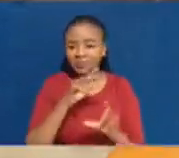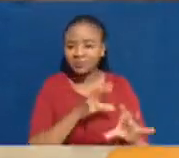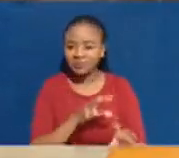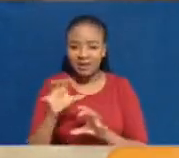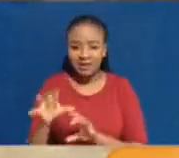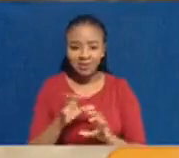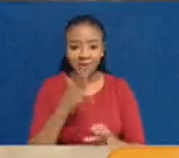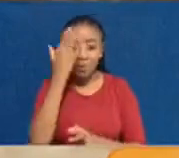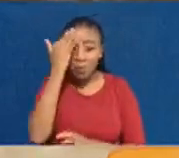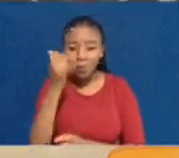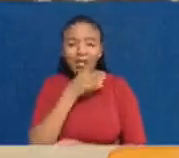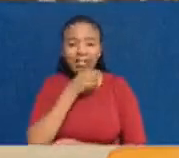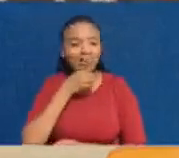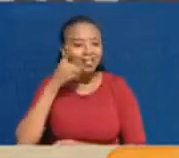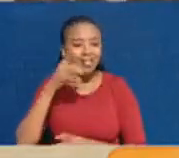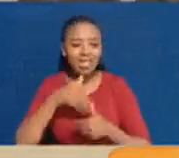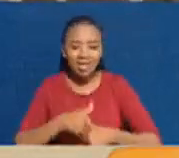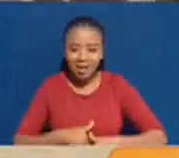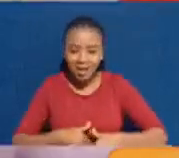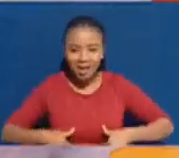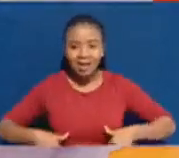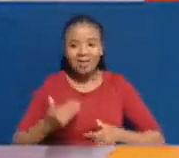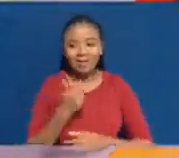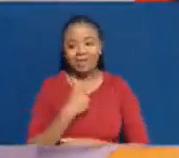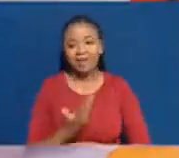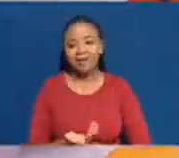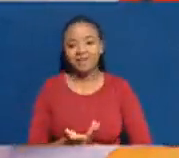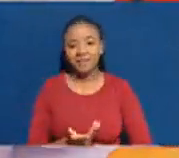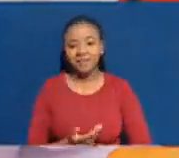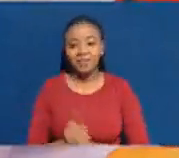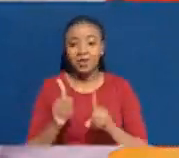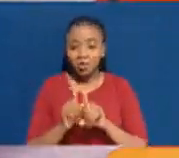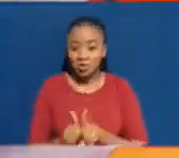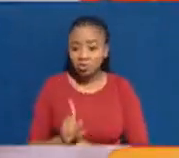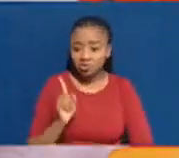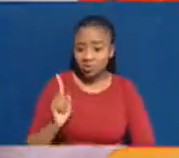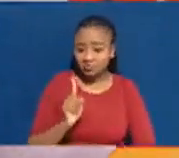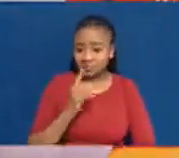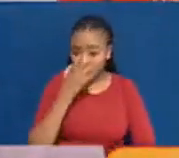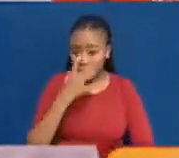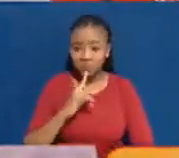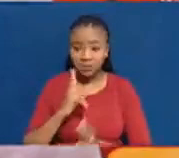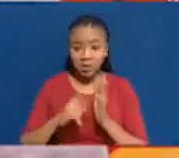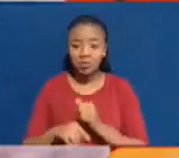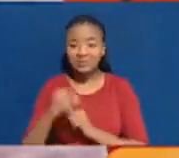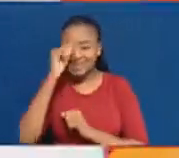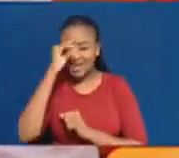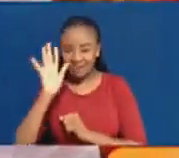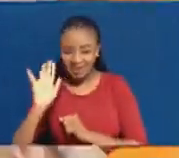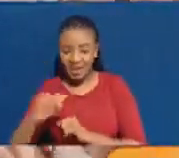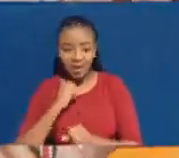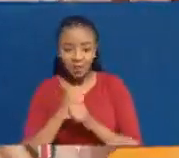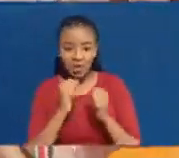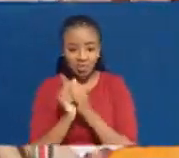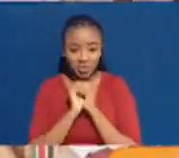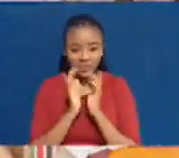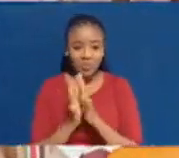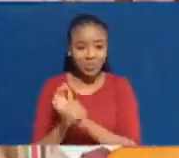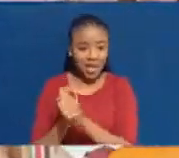kutokana na baa la njaa na ukosefu wa maji. Kulingana na rais, serikali kuu imeungana na maafisa katika kaunti